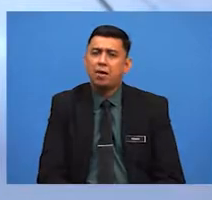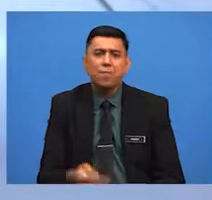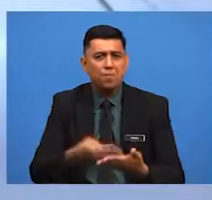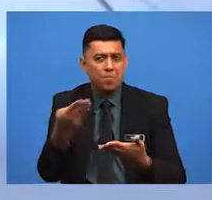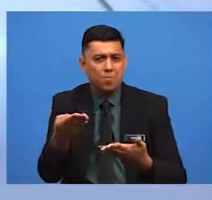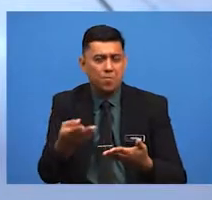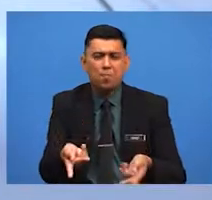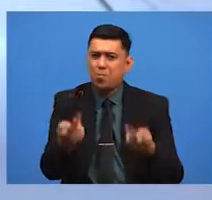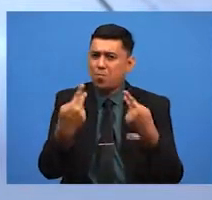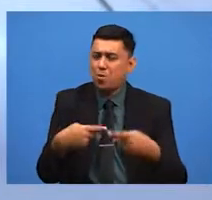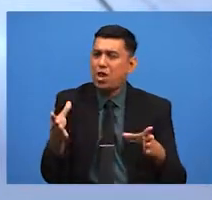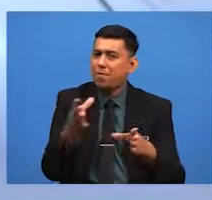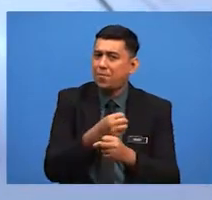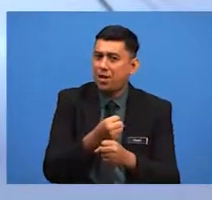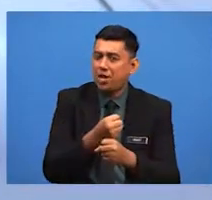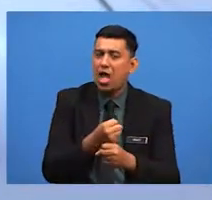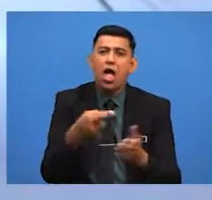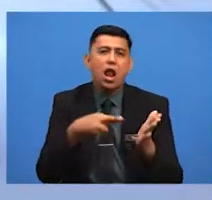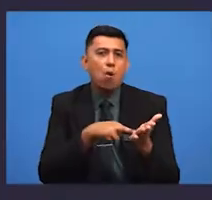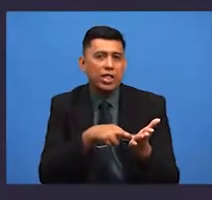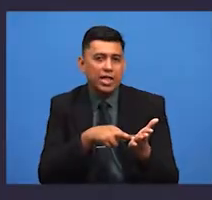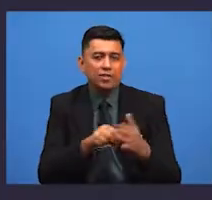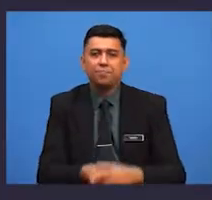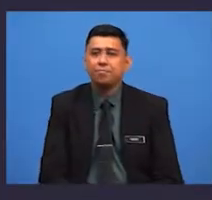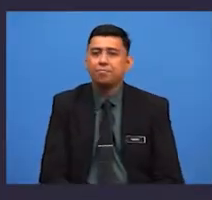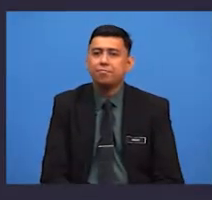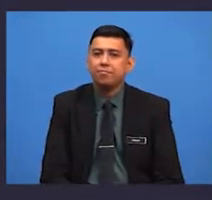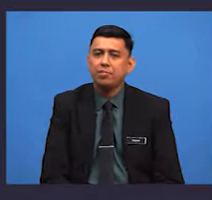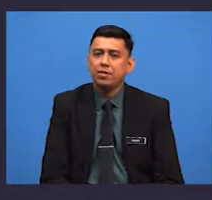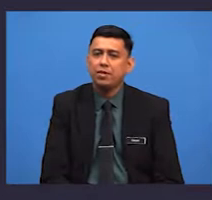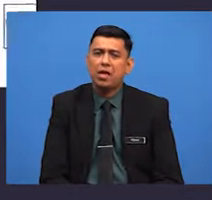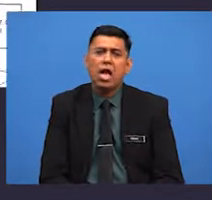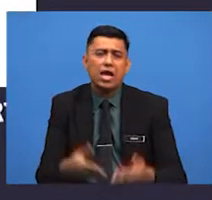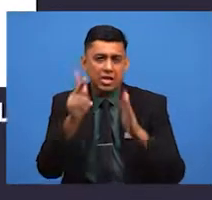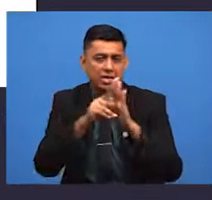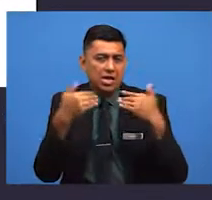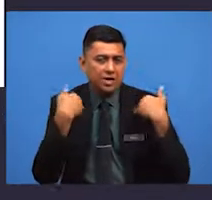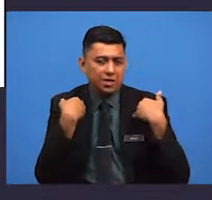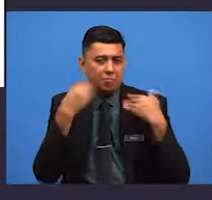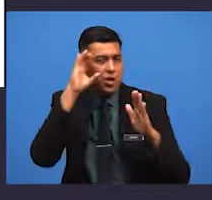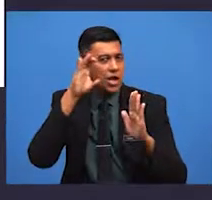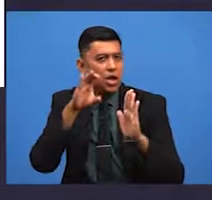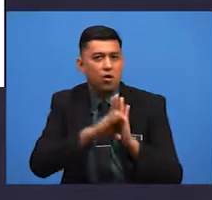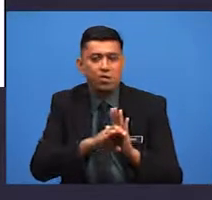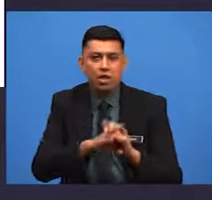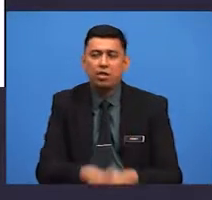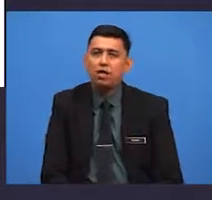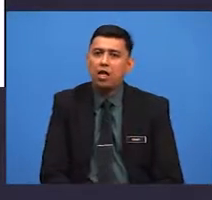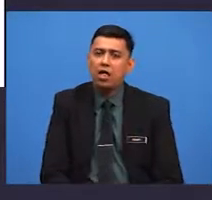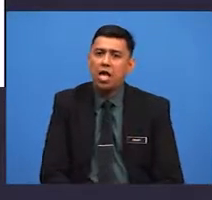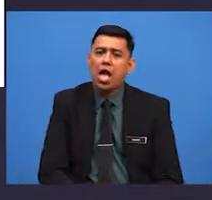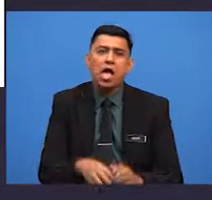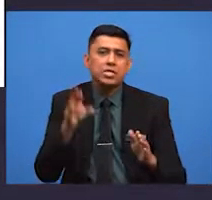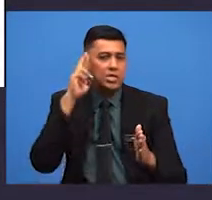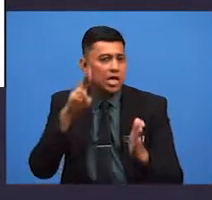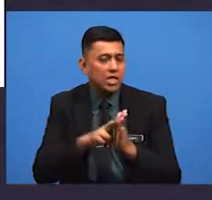dikehendaki pulang dan mendapatkan rawatan. Situasi ini boleh digambarkan melalui sudukot dan carta